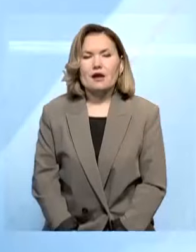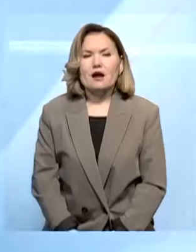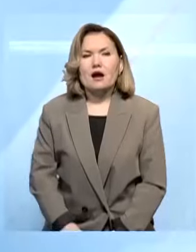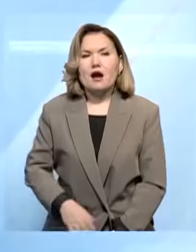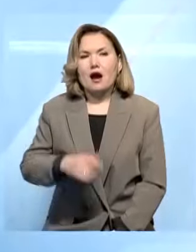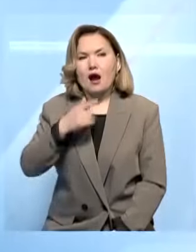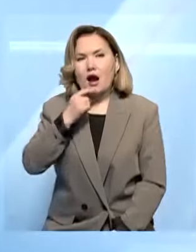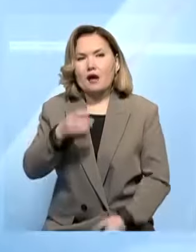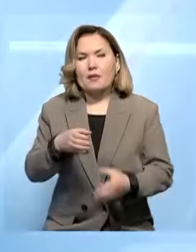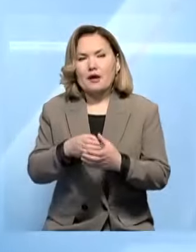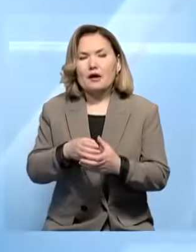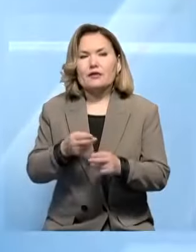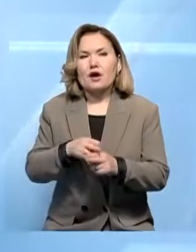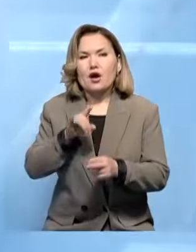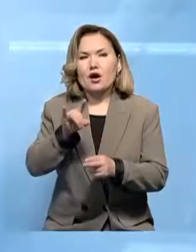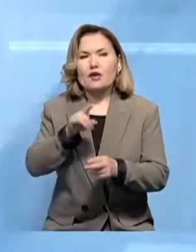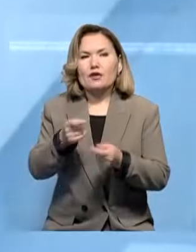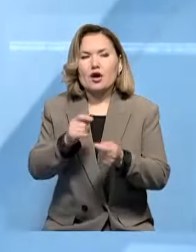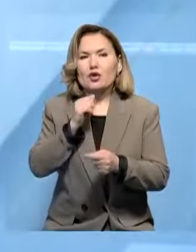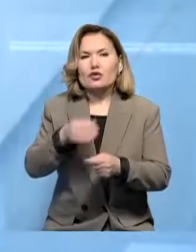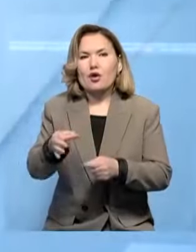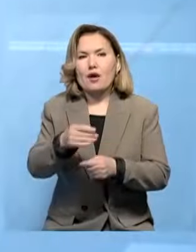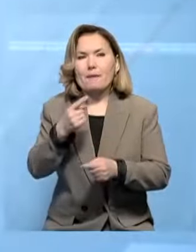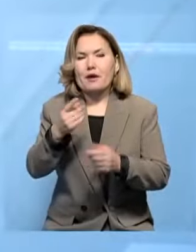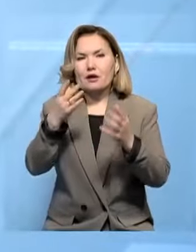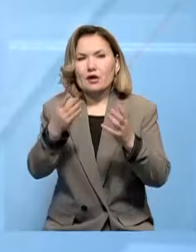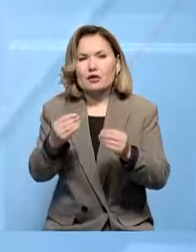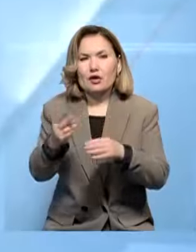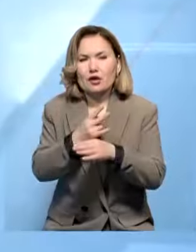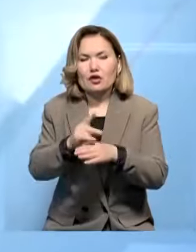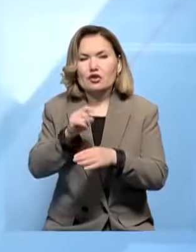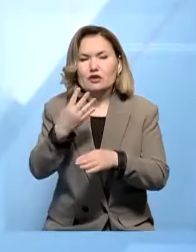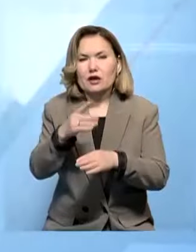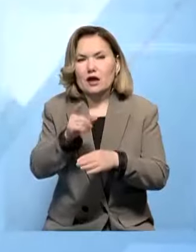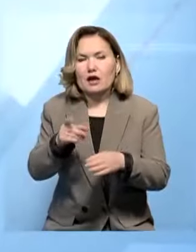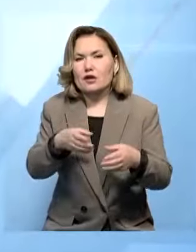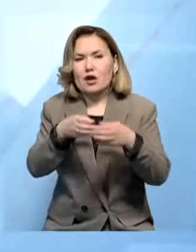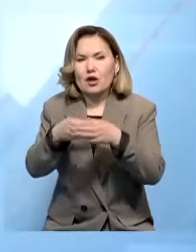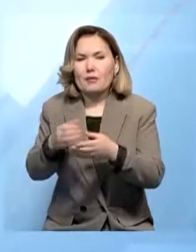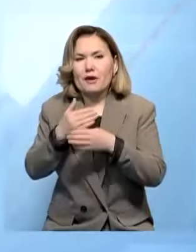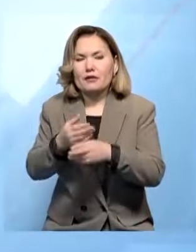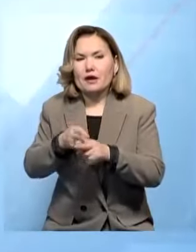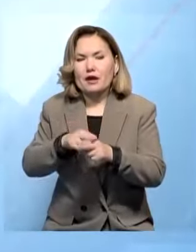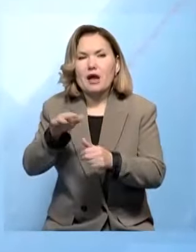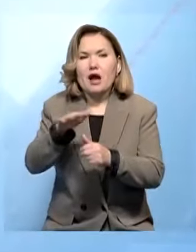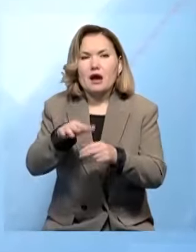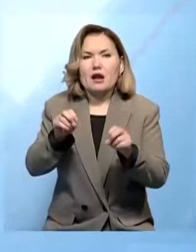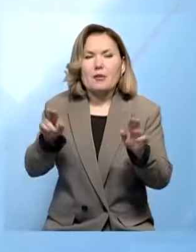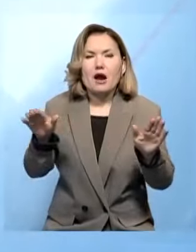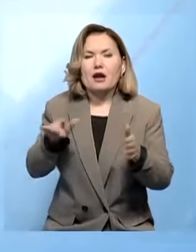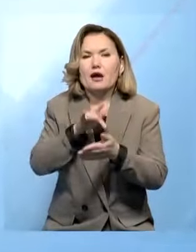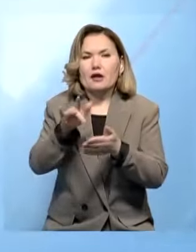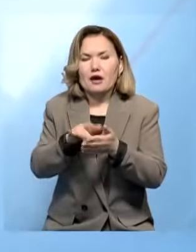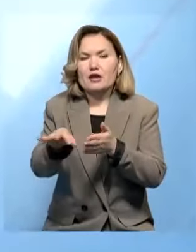Армия авиациясының ұшқыштары Қостанай облысында бір түнде 140-қа жуық адамды эвакуациялады. Көліктік жауынгерліктік ұшақтар арқалыққа